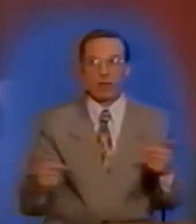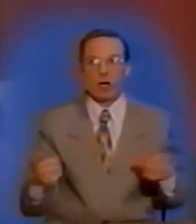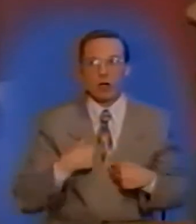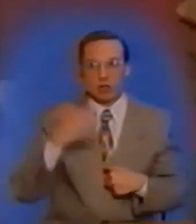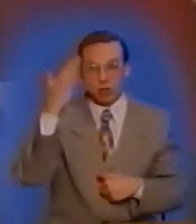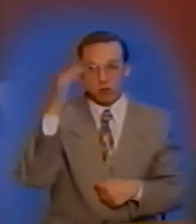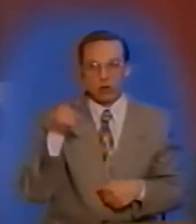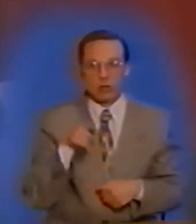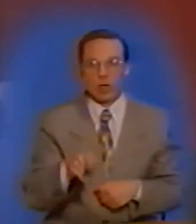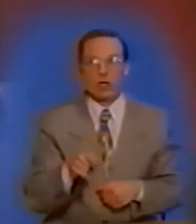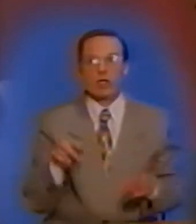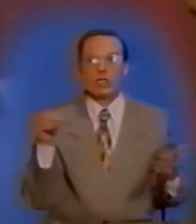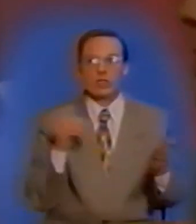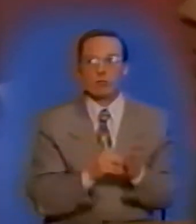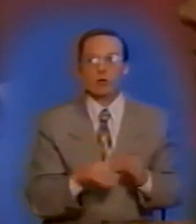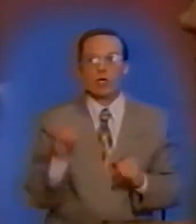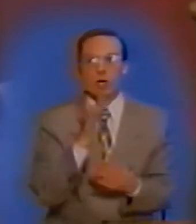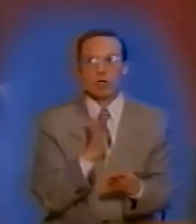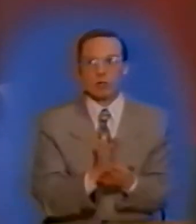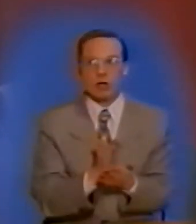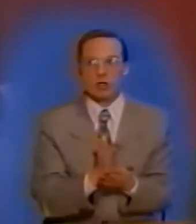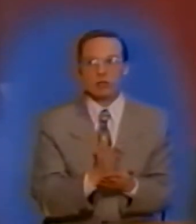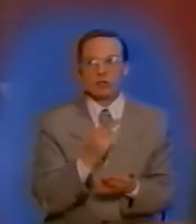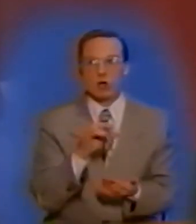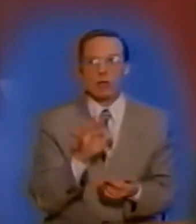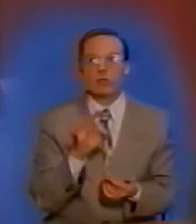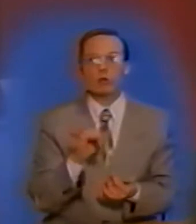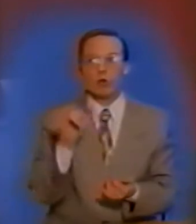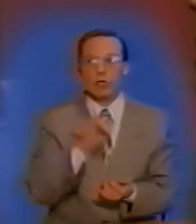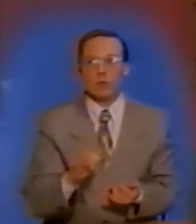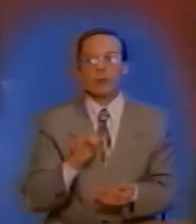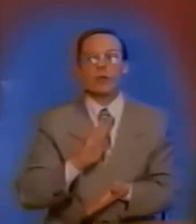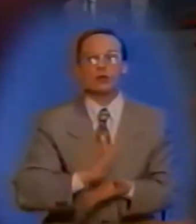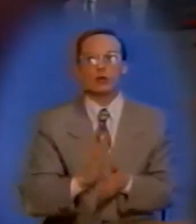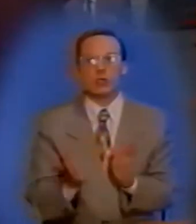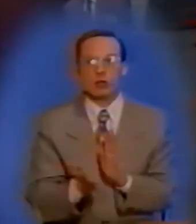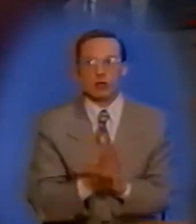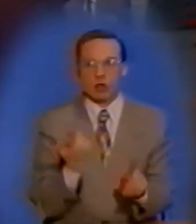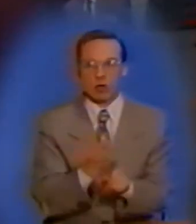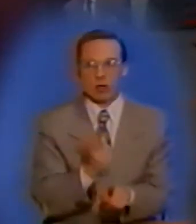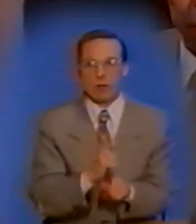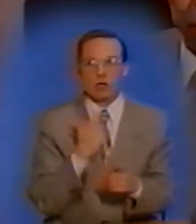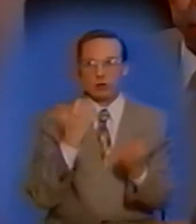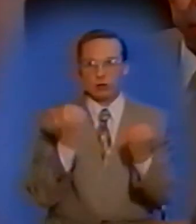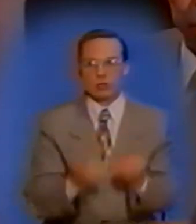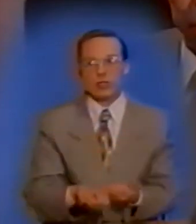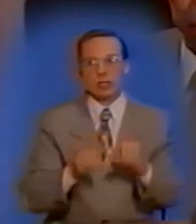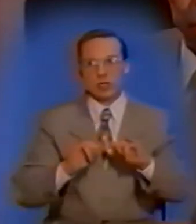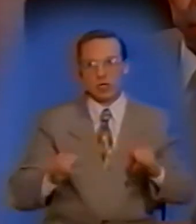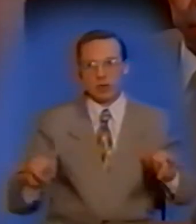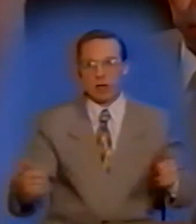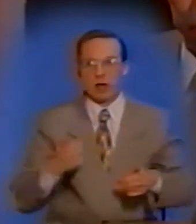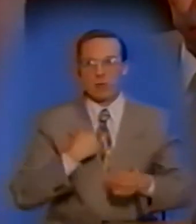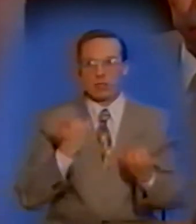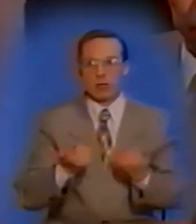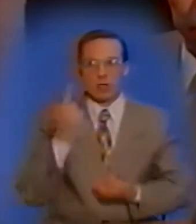galvočiau, kad tie įspaudai, kurie yra, arba ta matrica, kurie yra, susiklosto labai sudėtingai ir įvairiai. Kas dabar